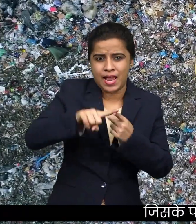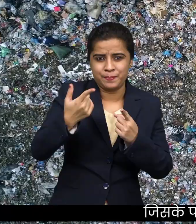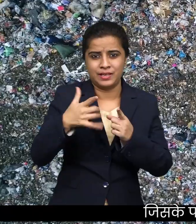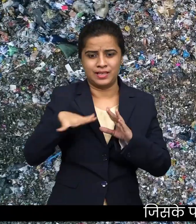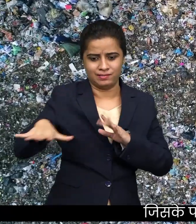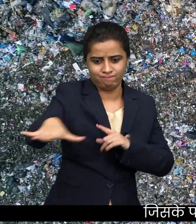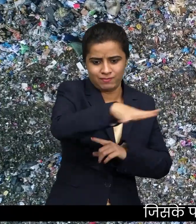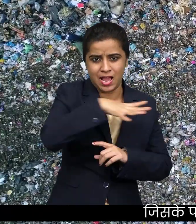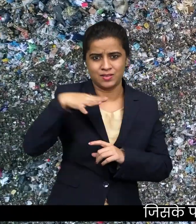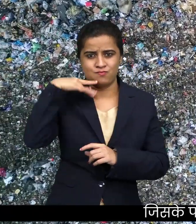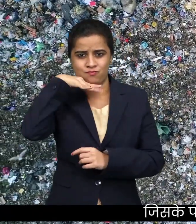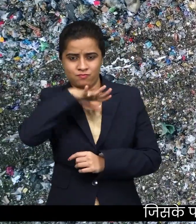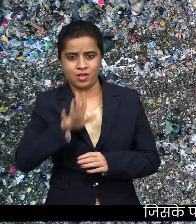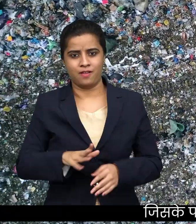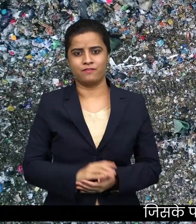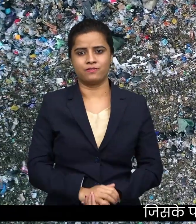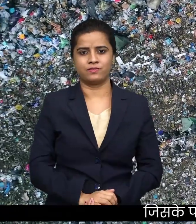है।